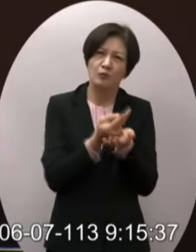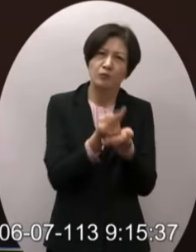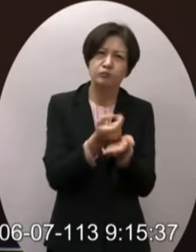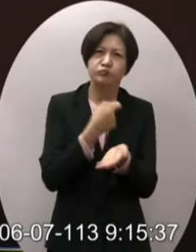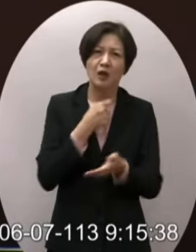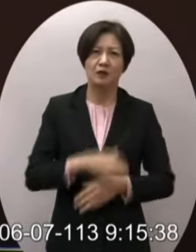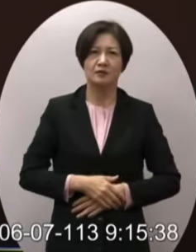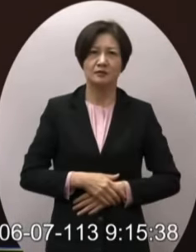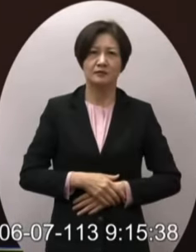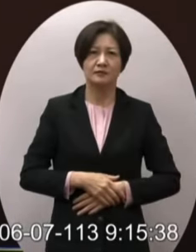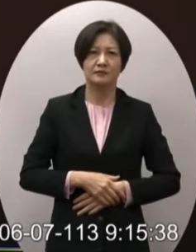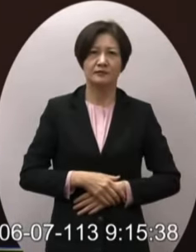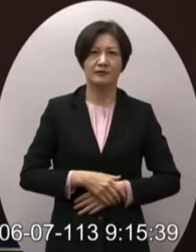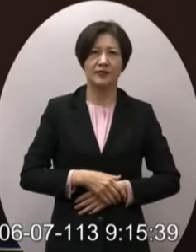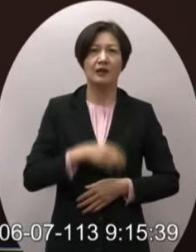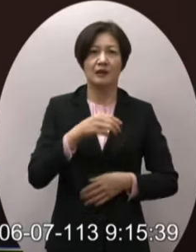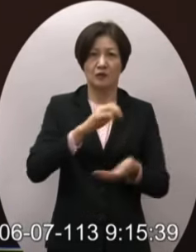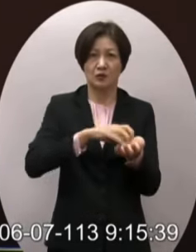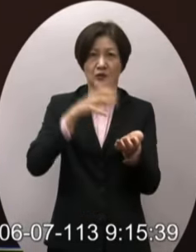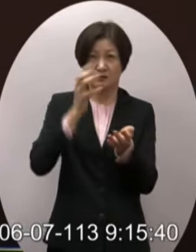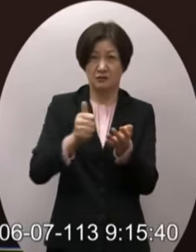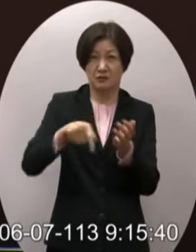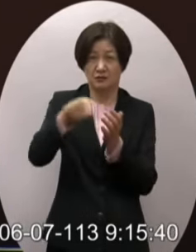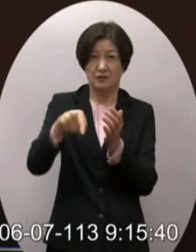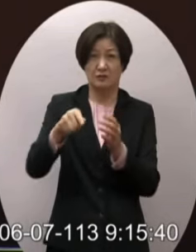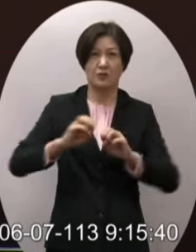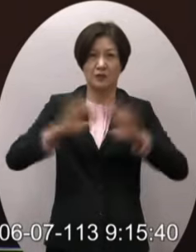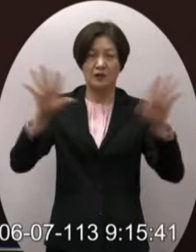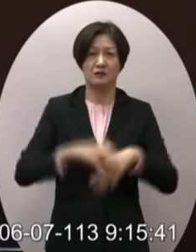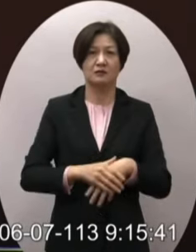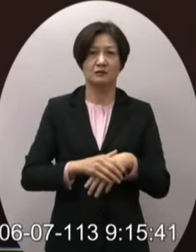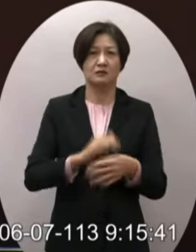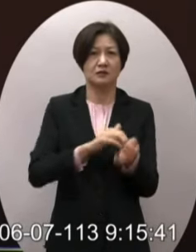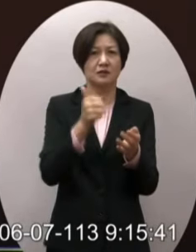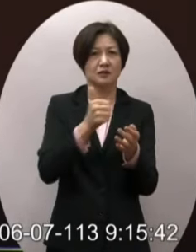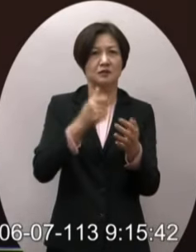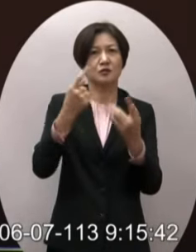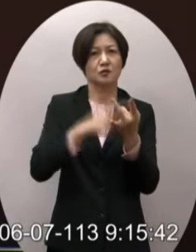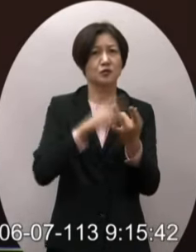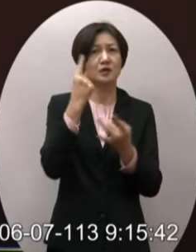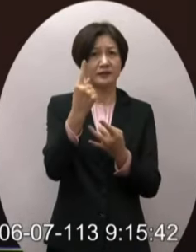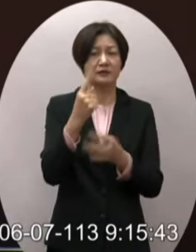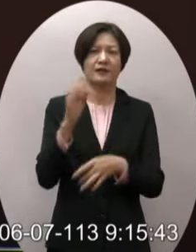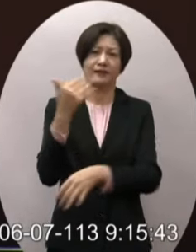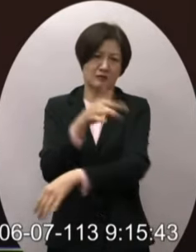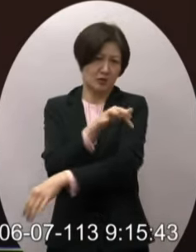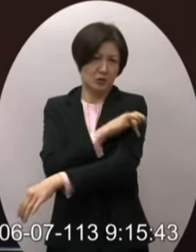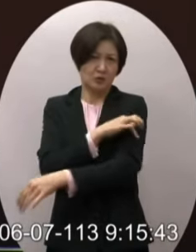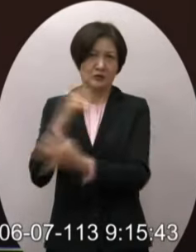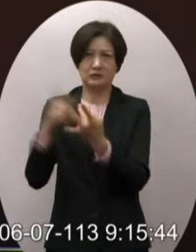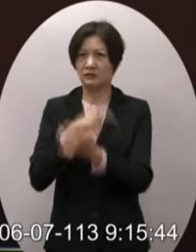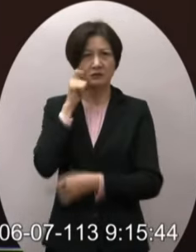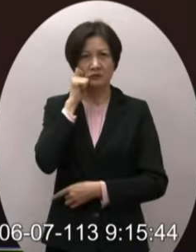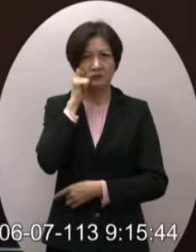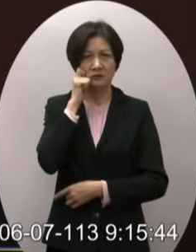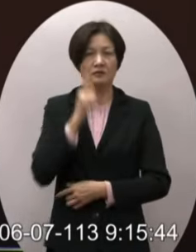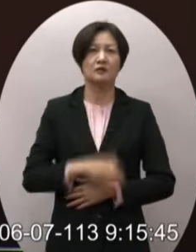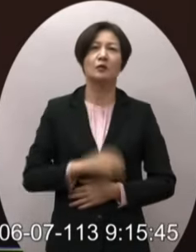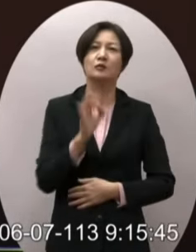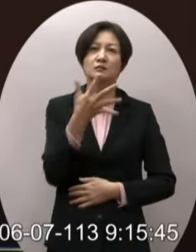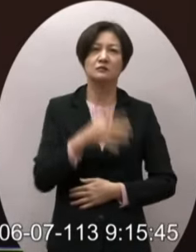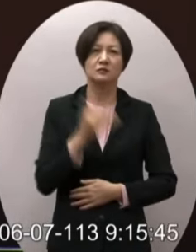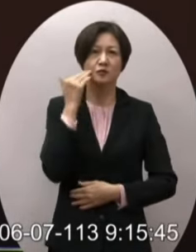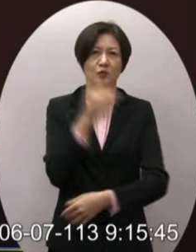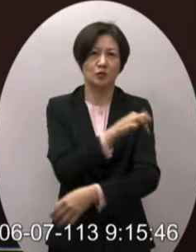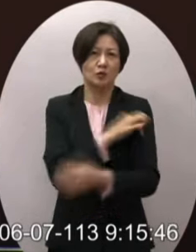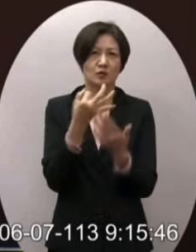总的院长甚至说出，他可以少一个医师，但不能没有护理师，因为少了